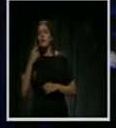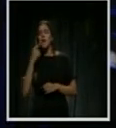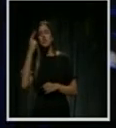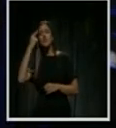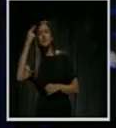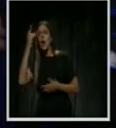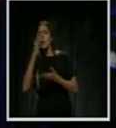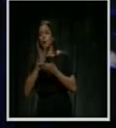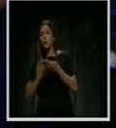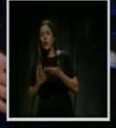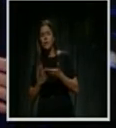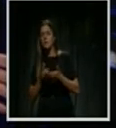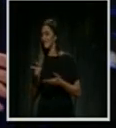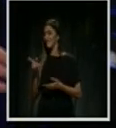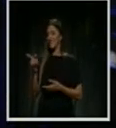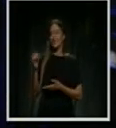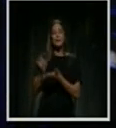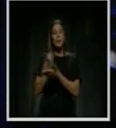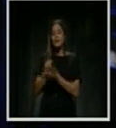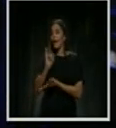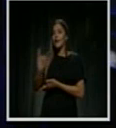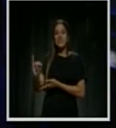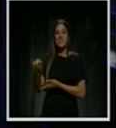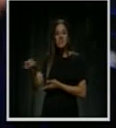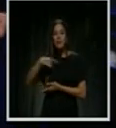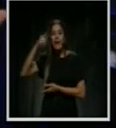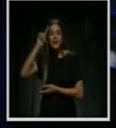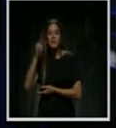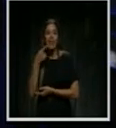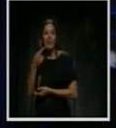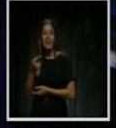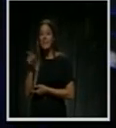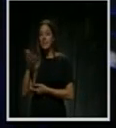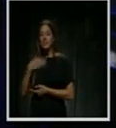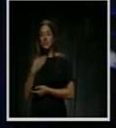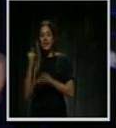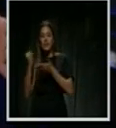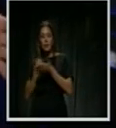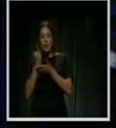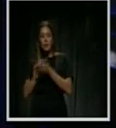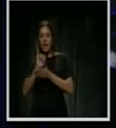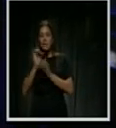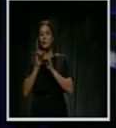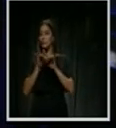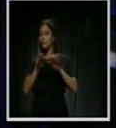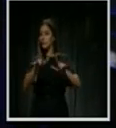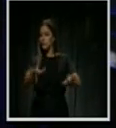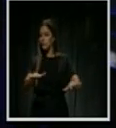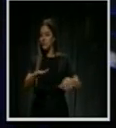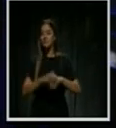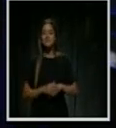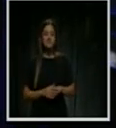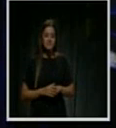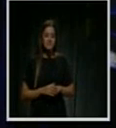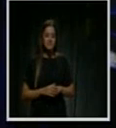nof 37 min totalment jew miżinformat. Jew ma tafx dak li qed tgħid jew trid timiżinforma b'mod deliberat jalla ma jinxtiegħlu qatt għax ifisser